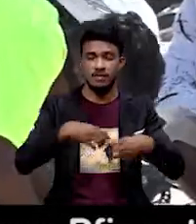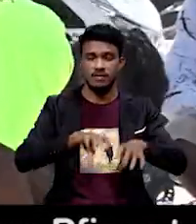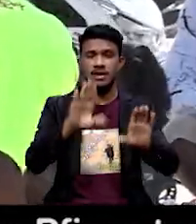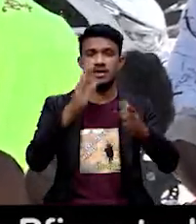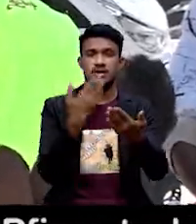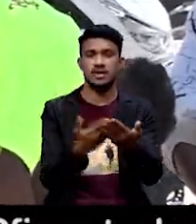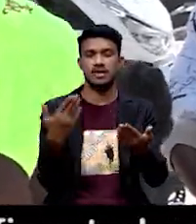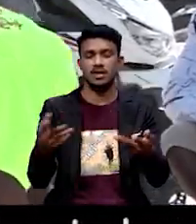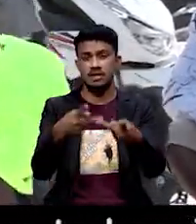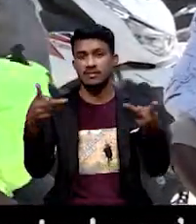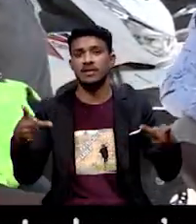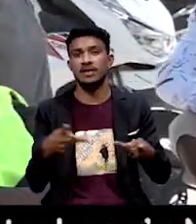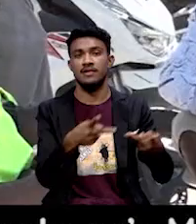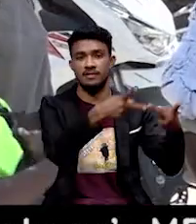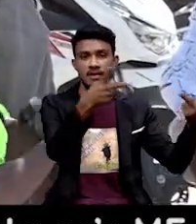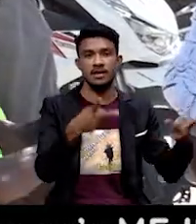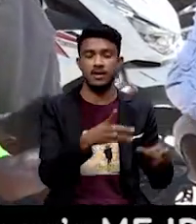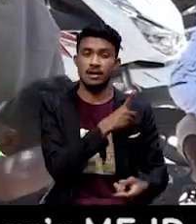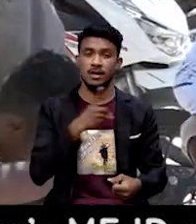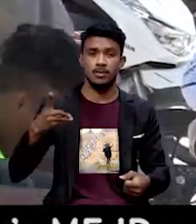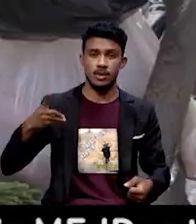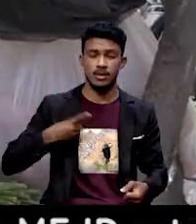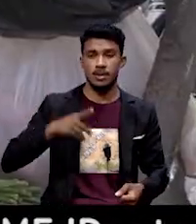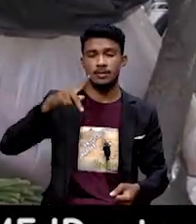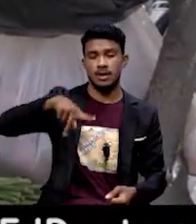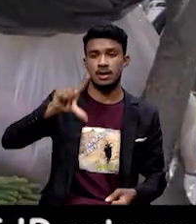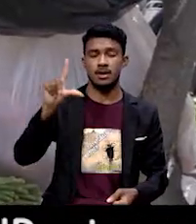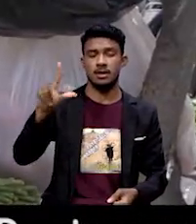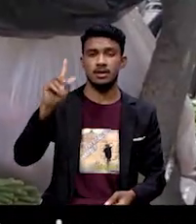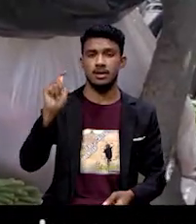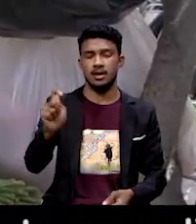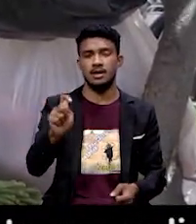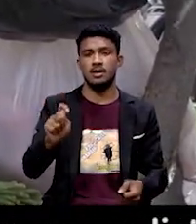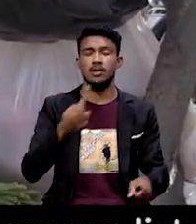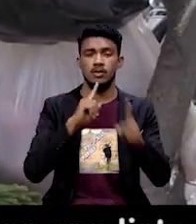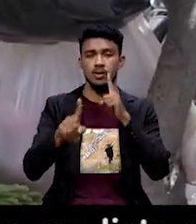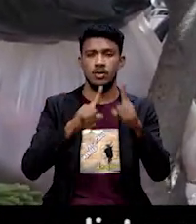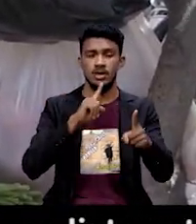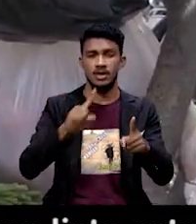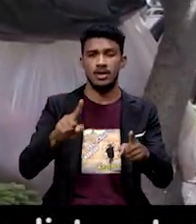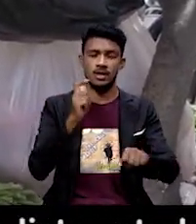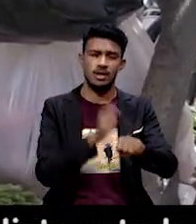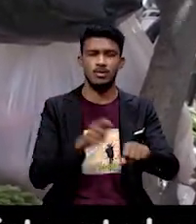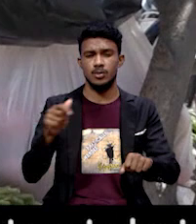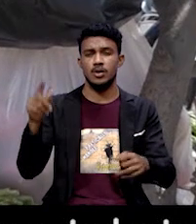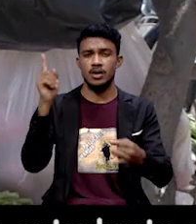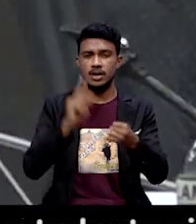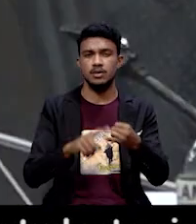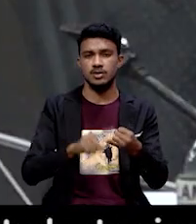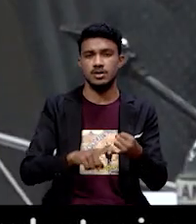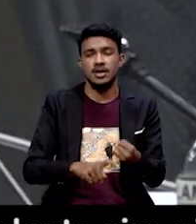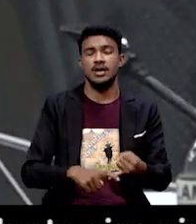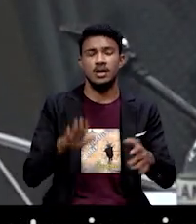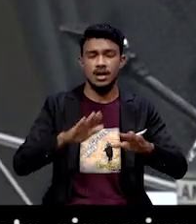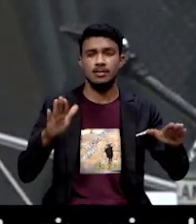iha fating-fating. Deputado PLP ne observa, ia tempo ikusne, labari barak hulang sasang,